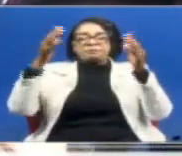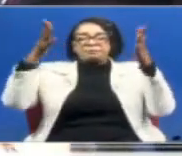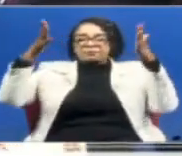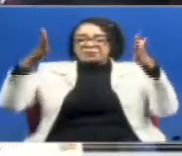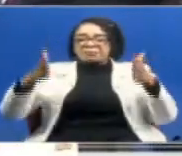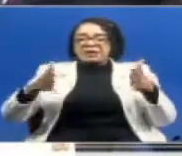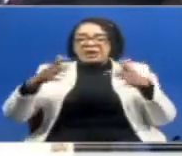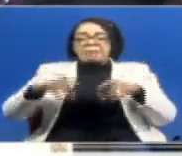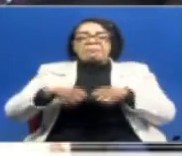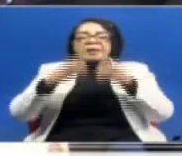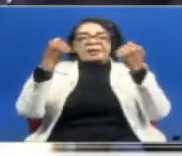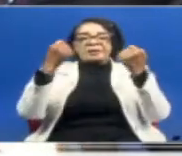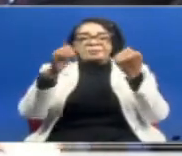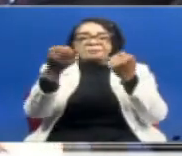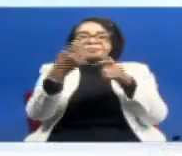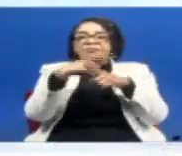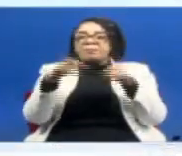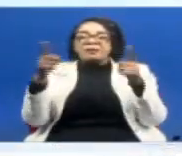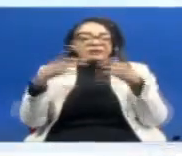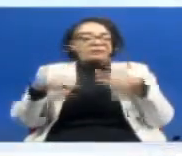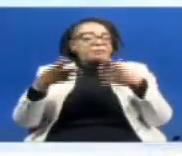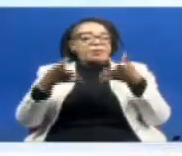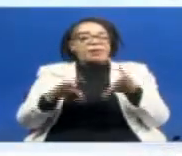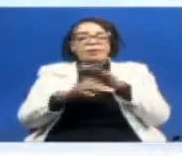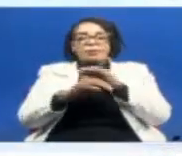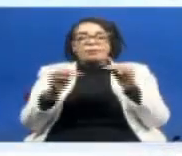mbele na ubavuni, lakini watu hawapo.